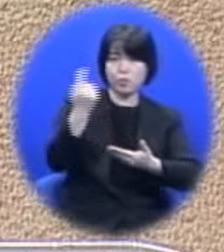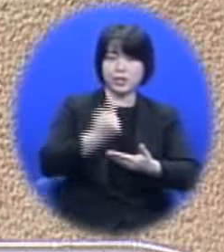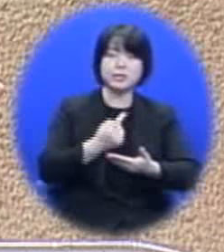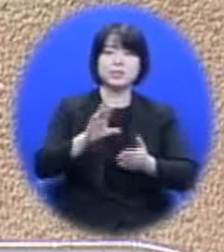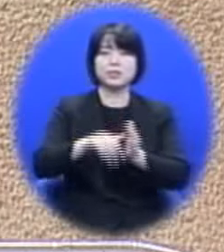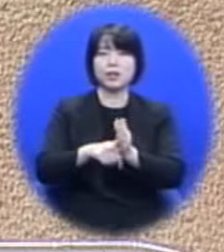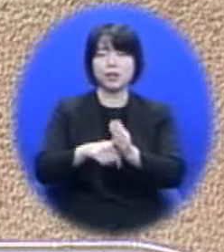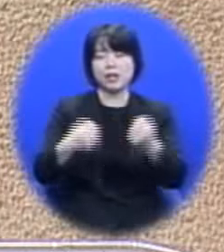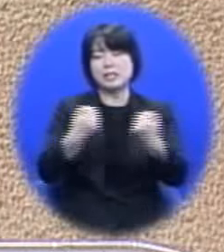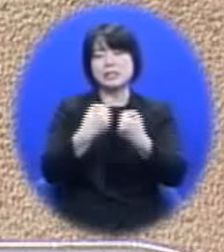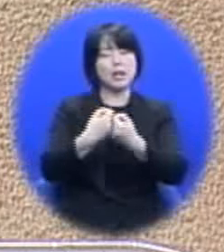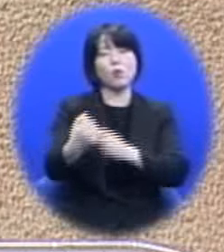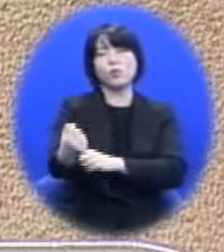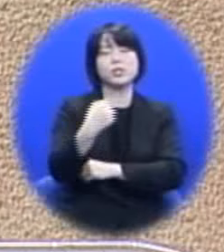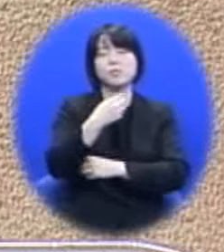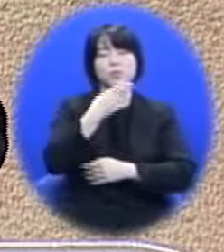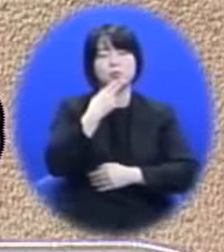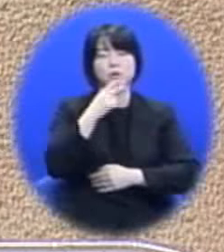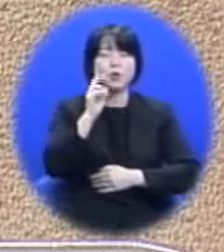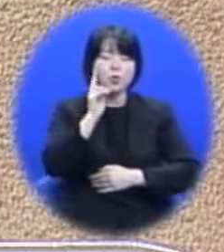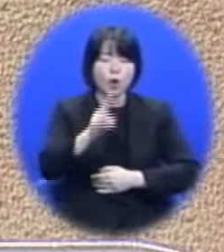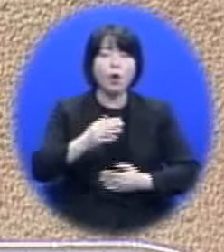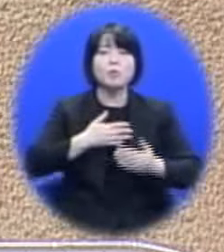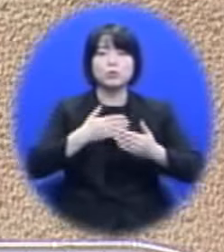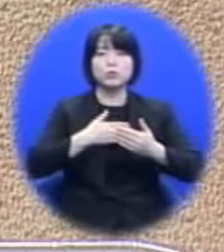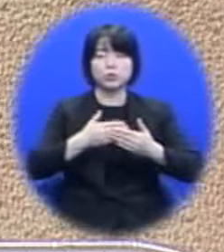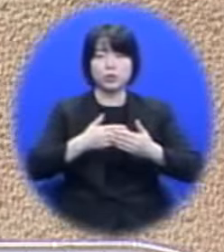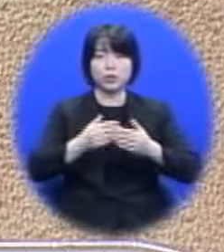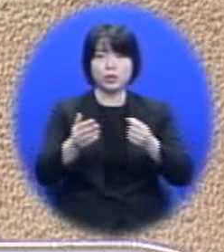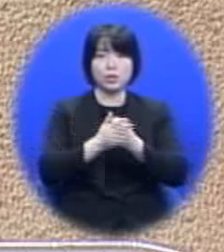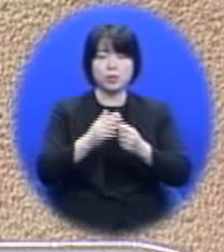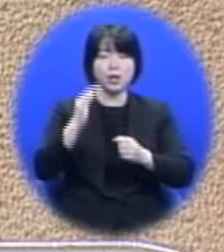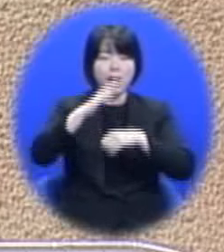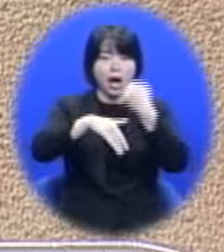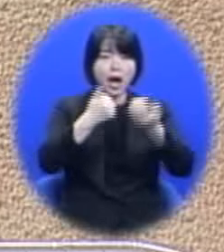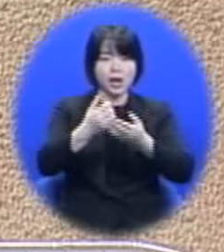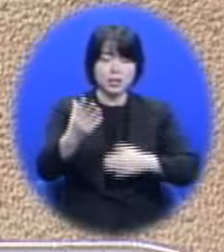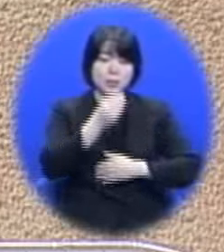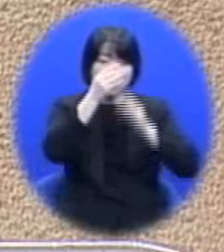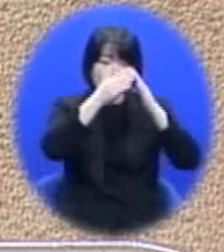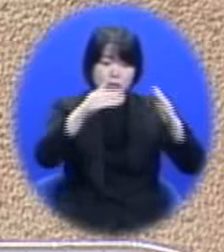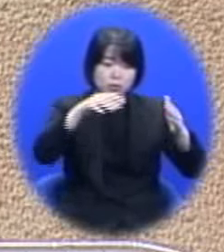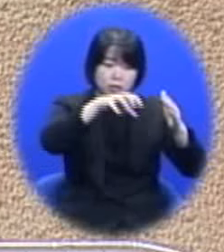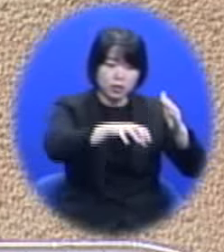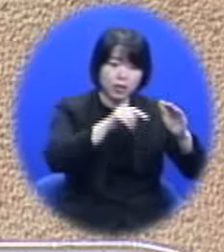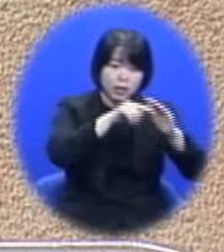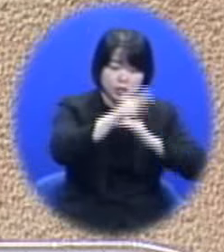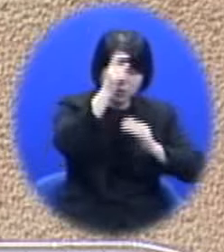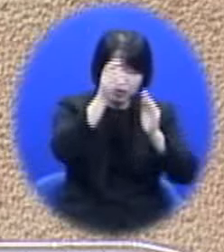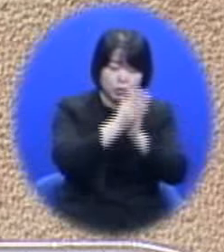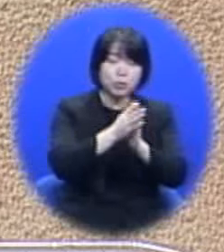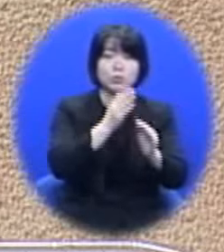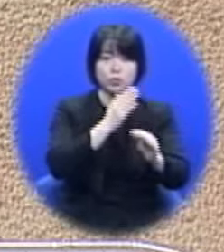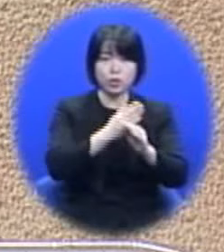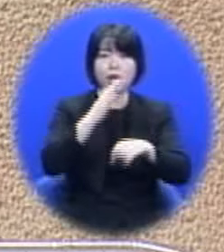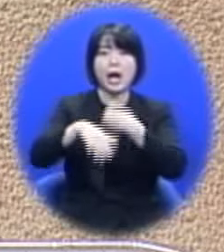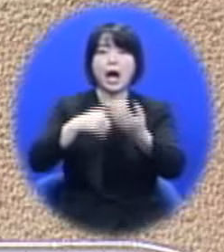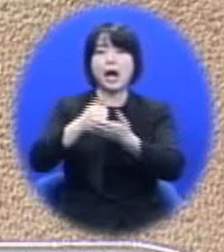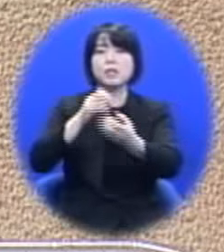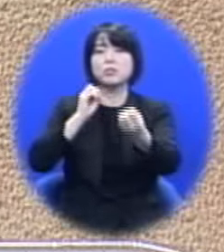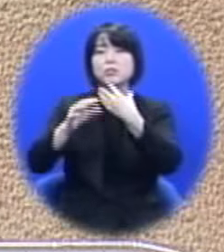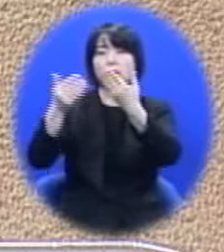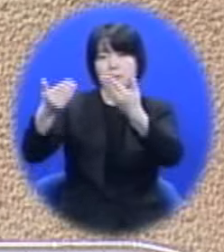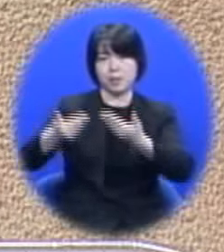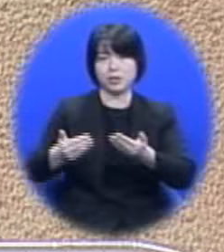힘도 없었어요. 너무나 두려워서 하나님의 성전에 들어가서 기도하는데 기도 중에 하나님의 응답을